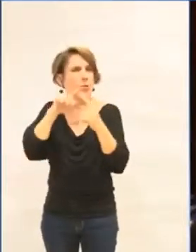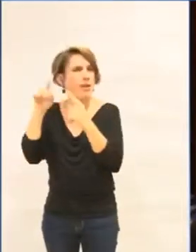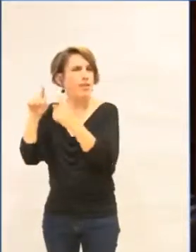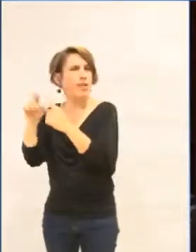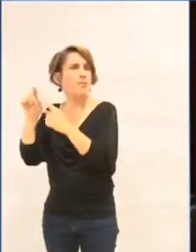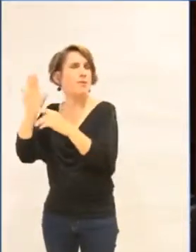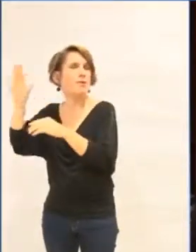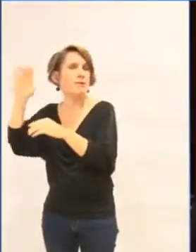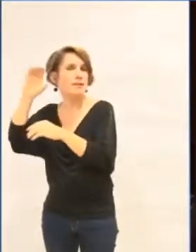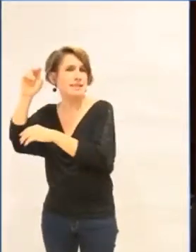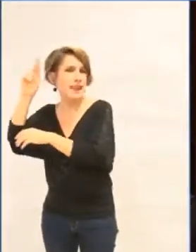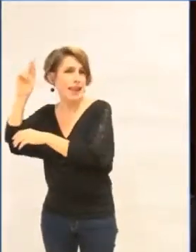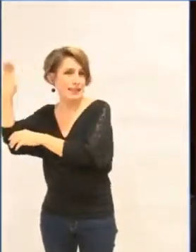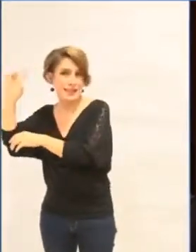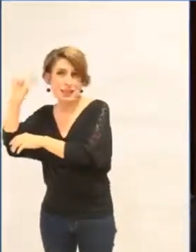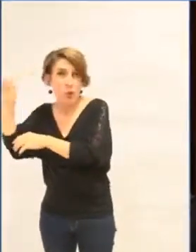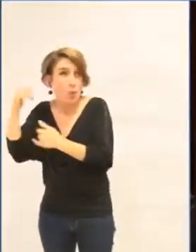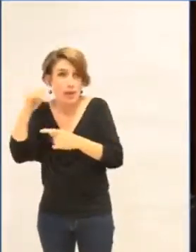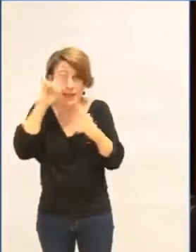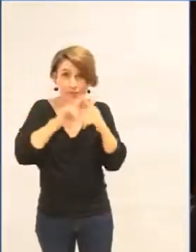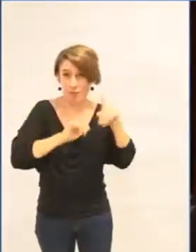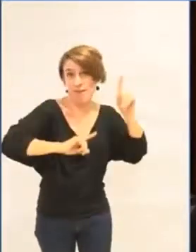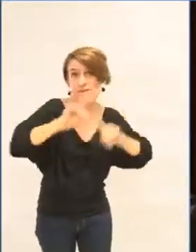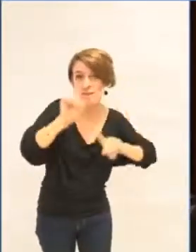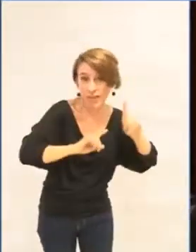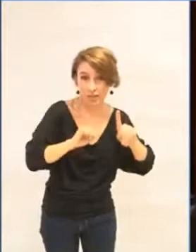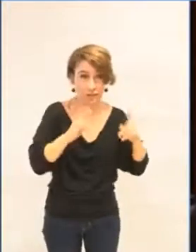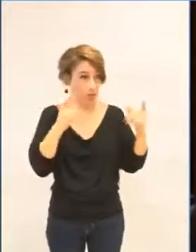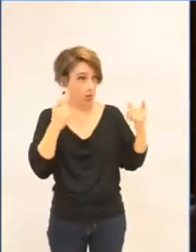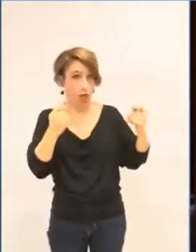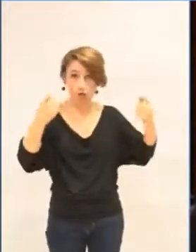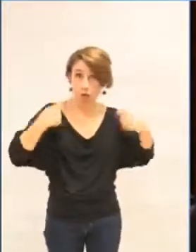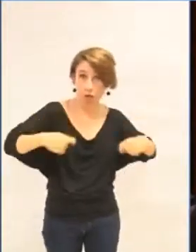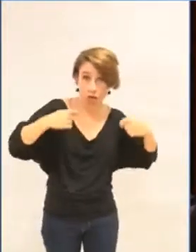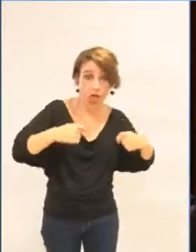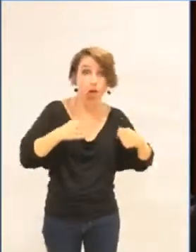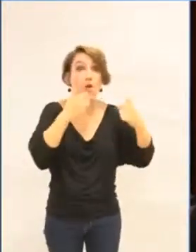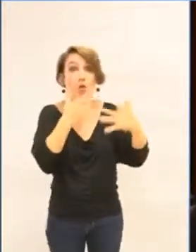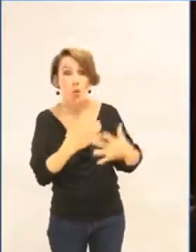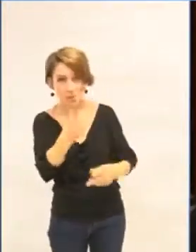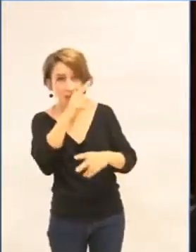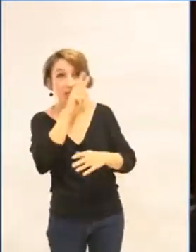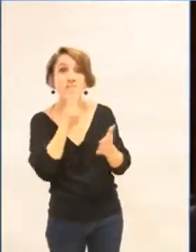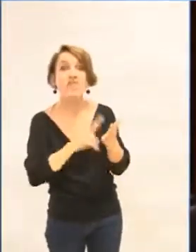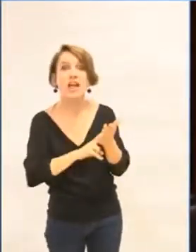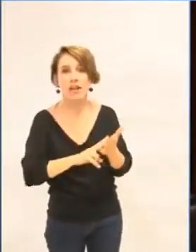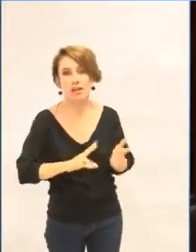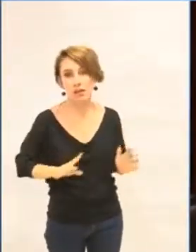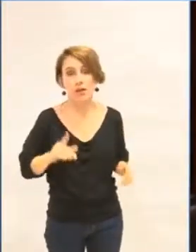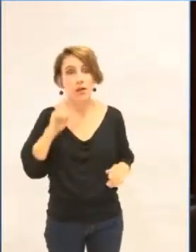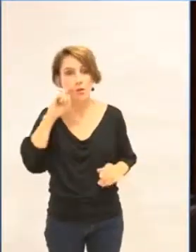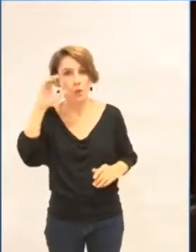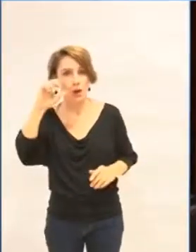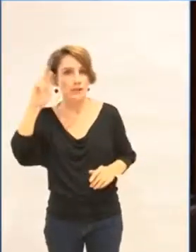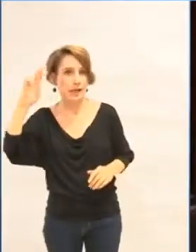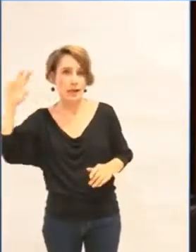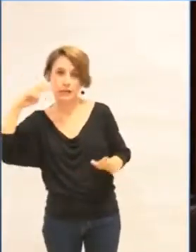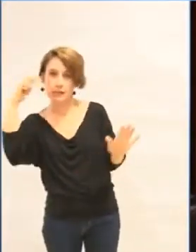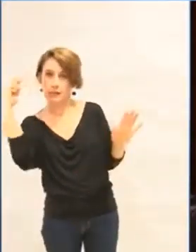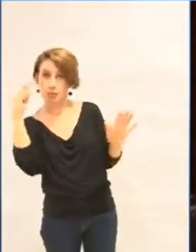la fête, ce qu'elle coûte vraiment, parce que la Chambre aussi a une appréciation du budget très différente de celle de la